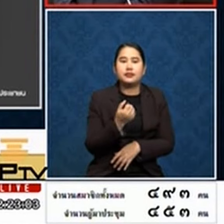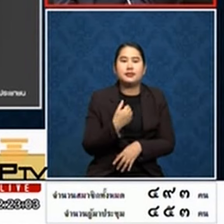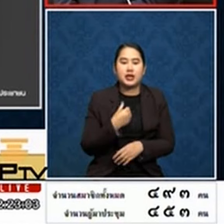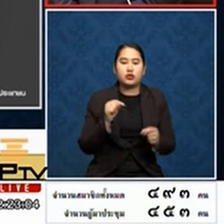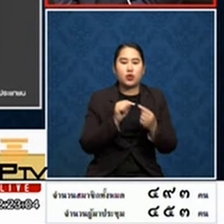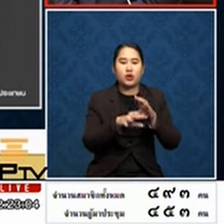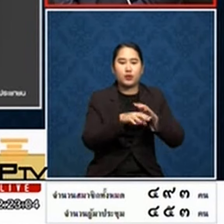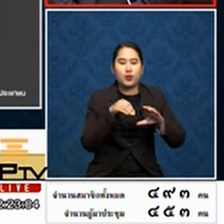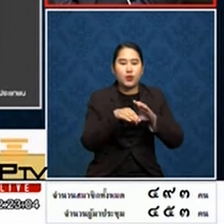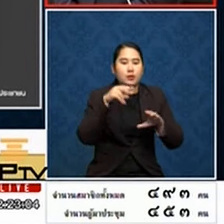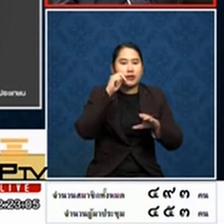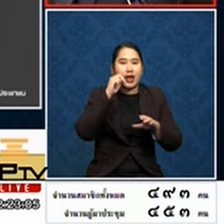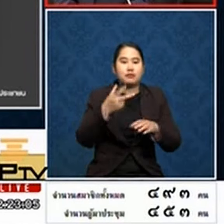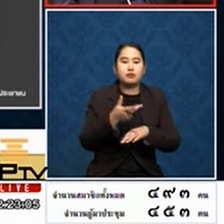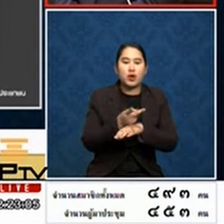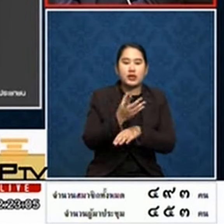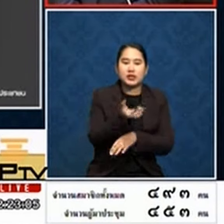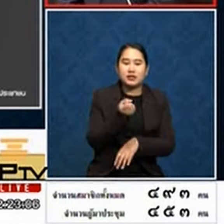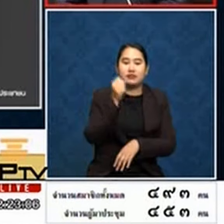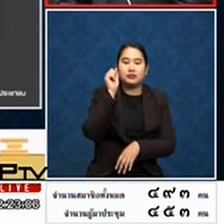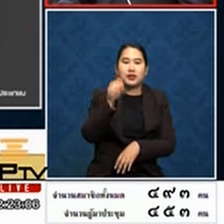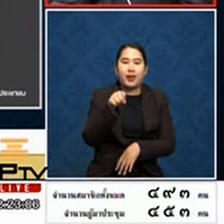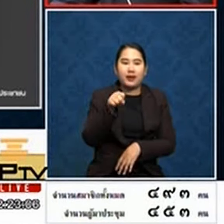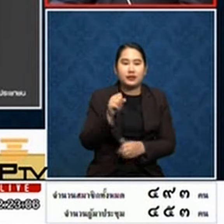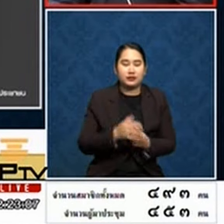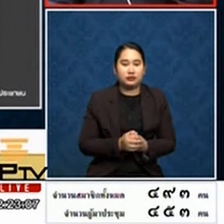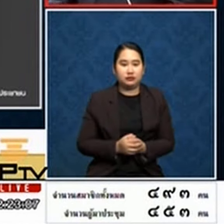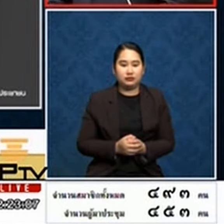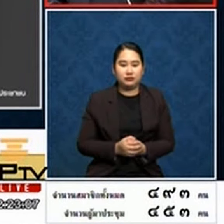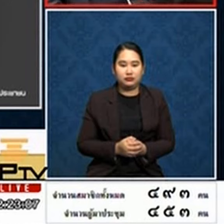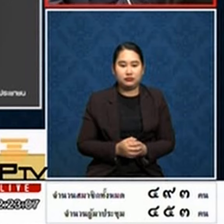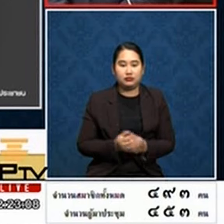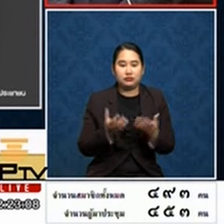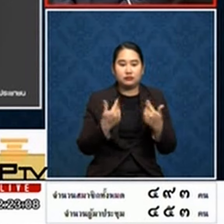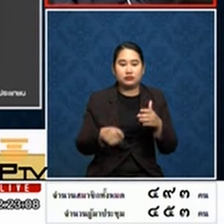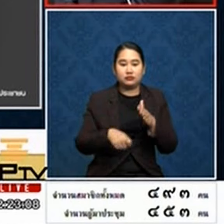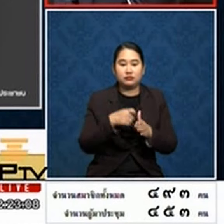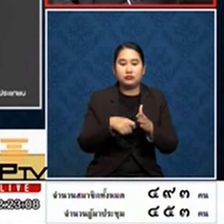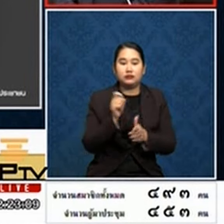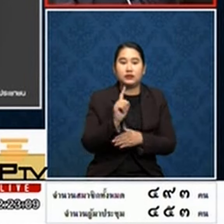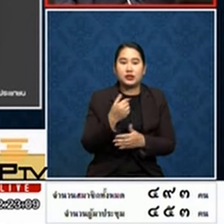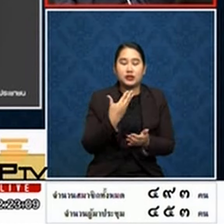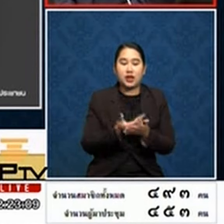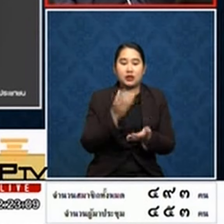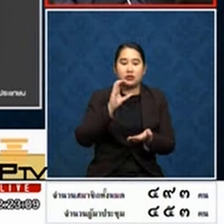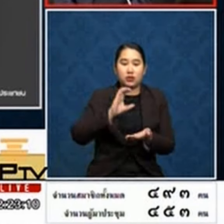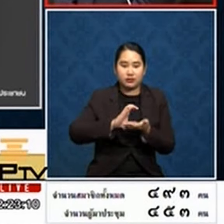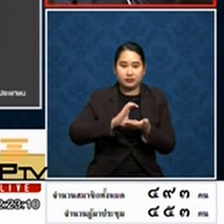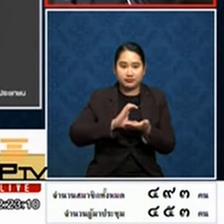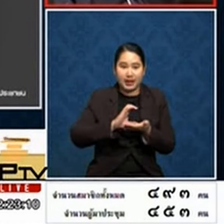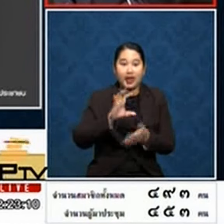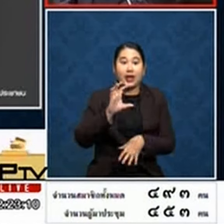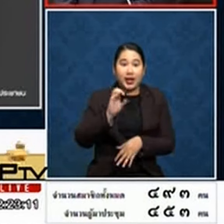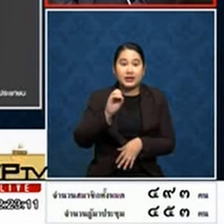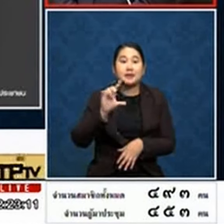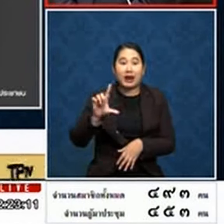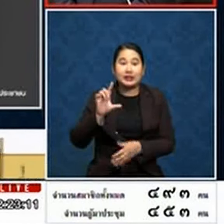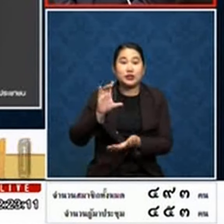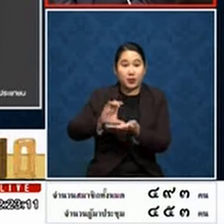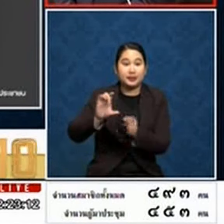บน้ำจากอบจ.ภูเก็ตอีกใช่หรือไม่ครับแล้วเพราะเหตุใดจึงไม่นำงบประมาณจำนวน50ล้านบาทก้อ